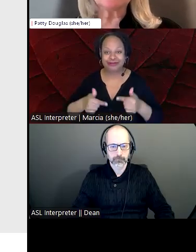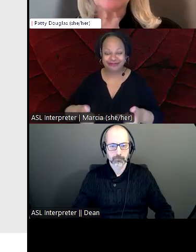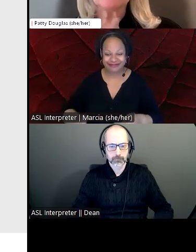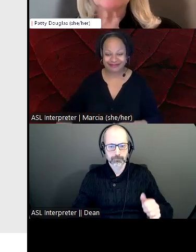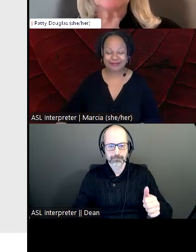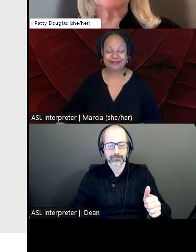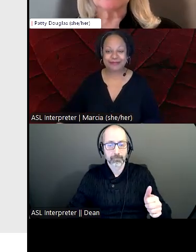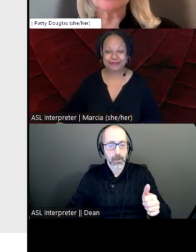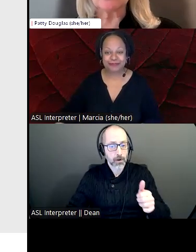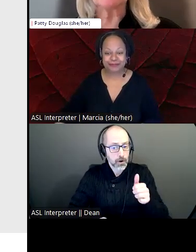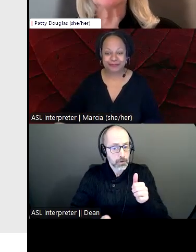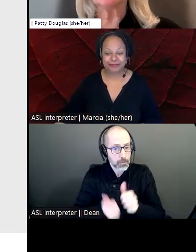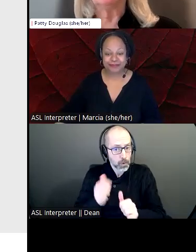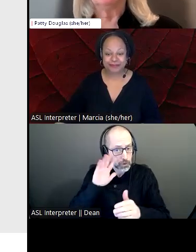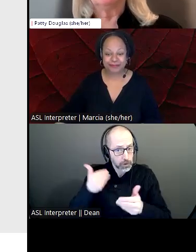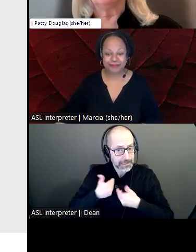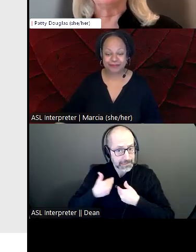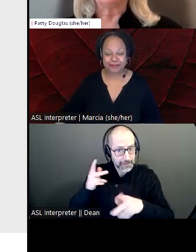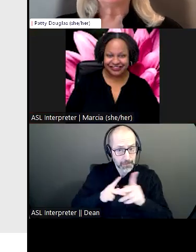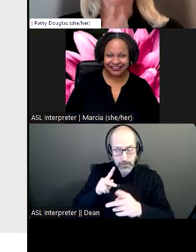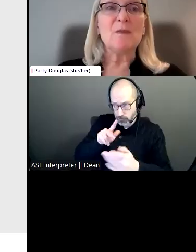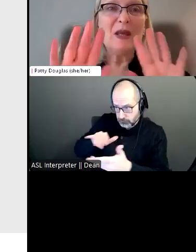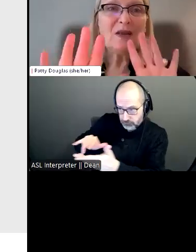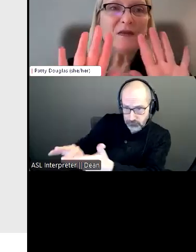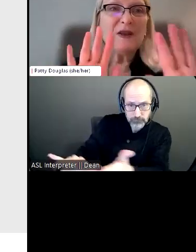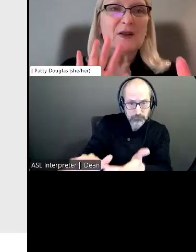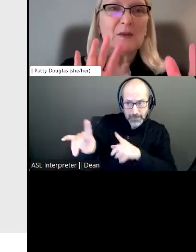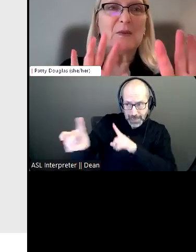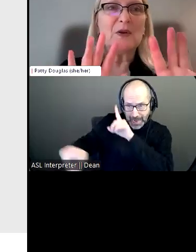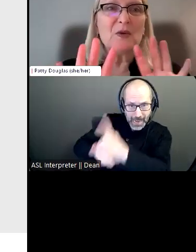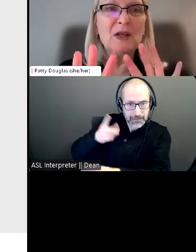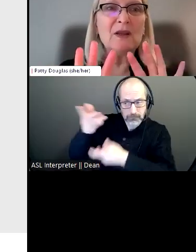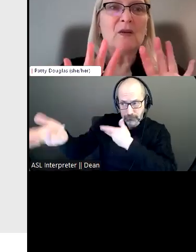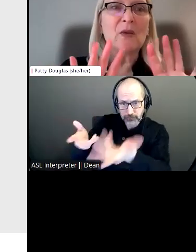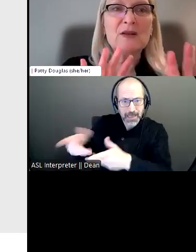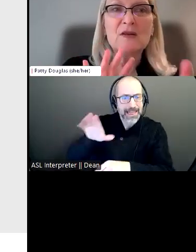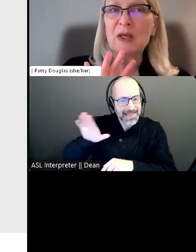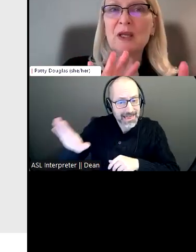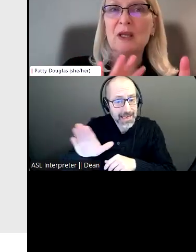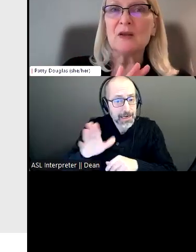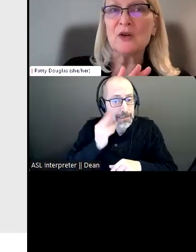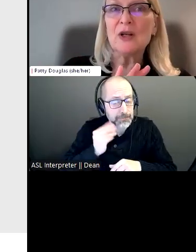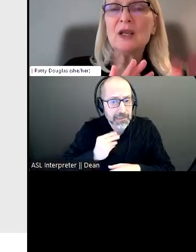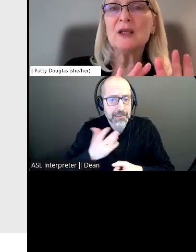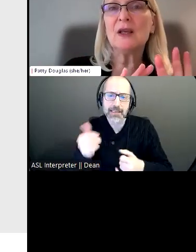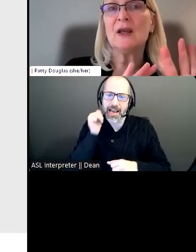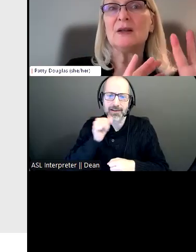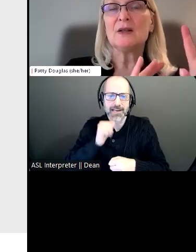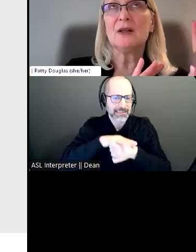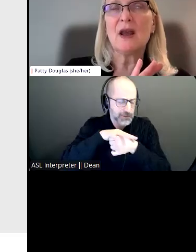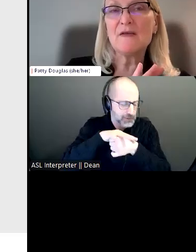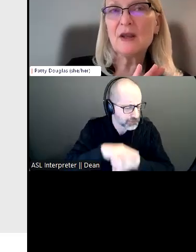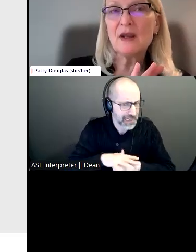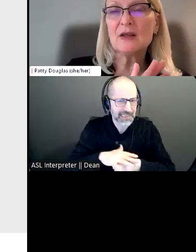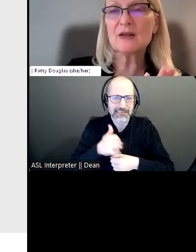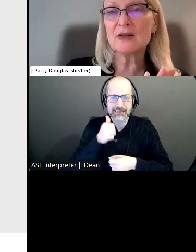autistes auxquelles nous avons parlé connaissent un stress et la détresse quotidienne. Il y a donc une mauvaise correspondance entre